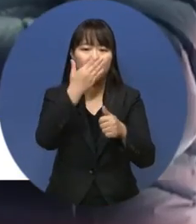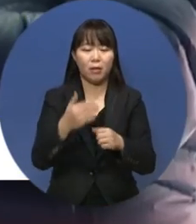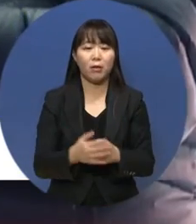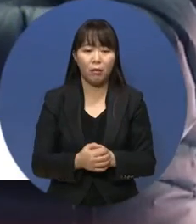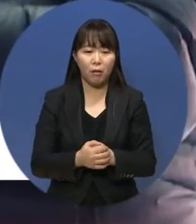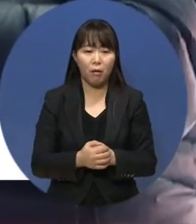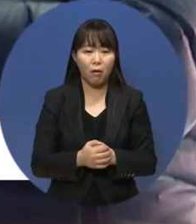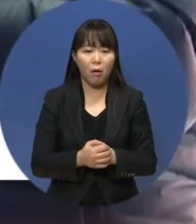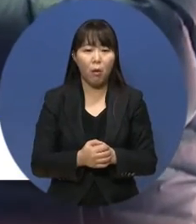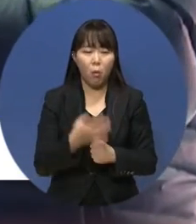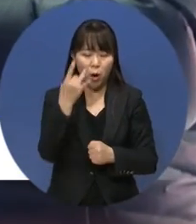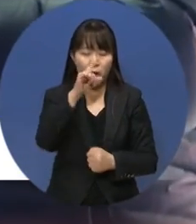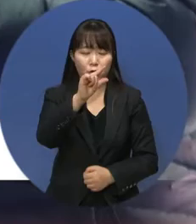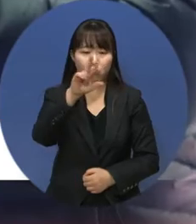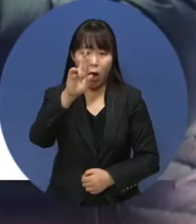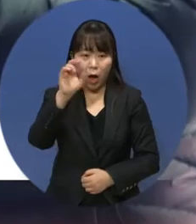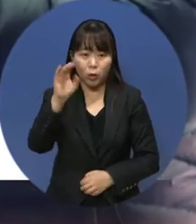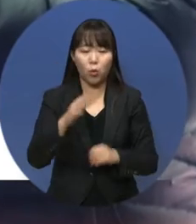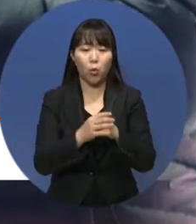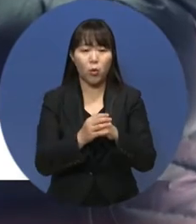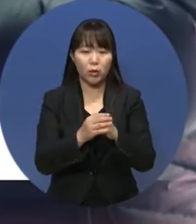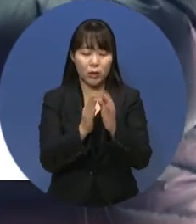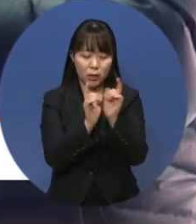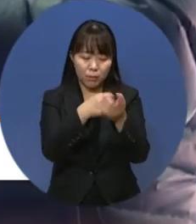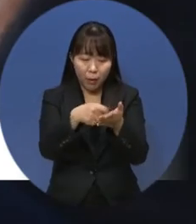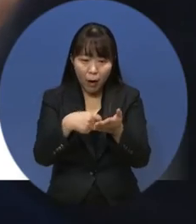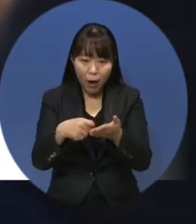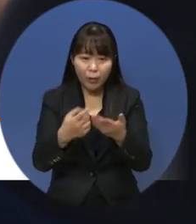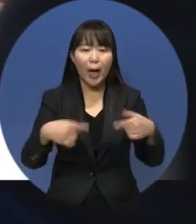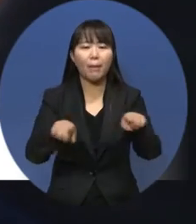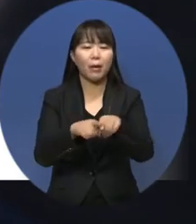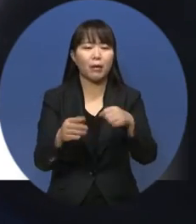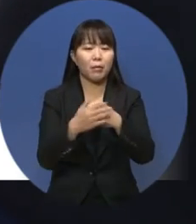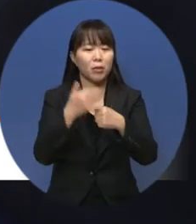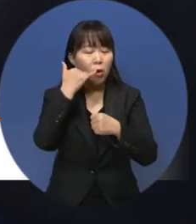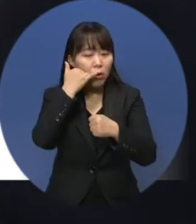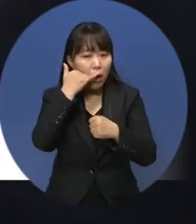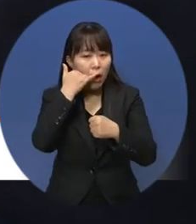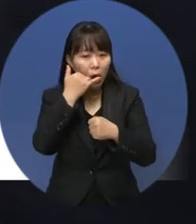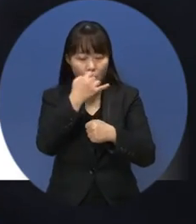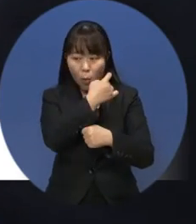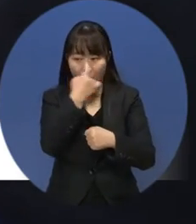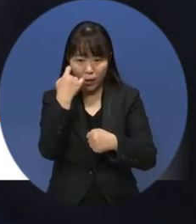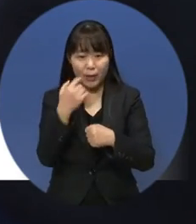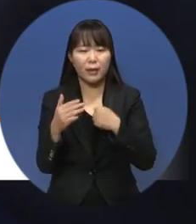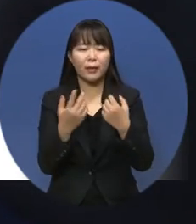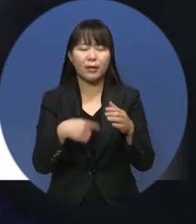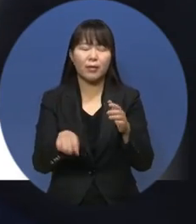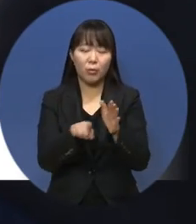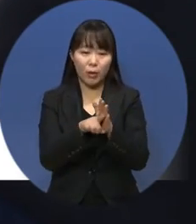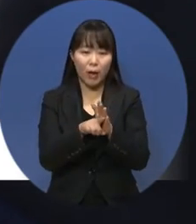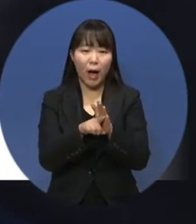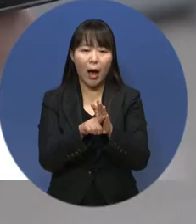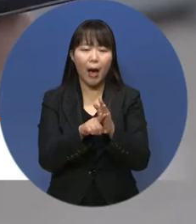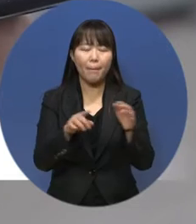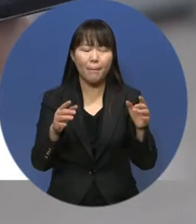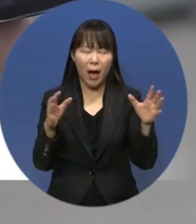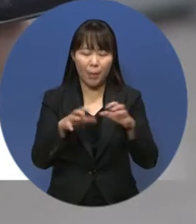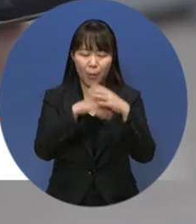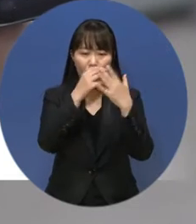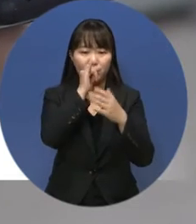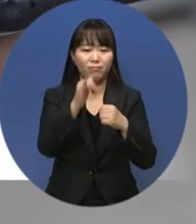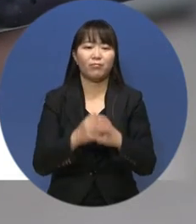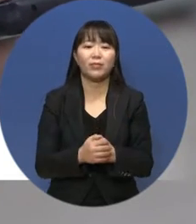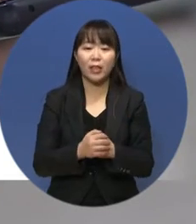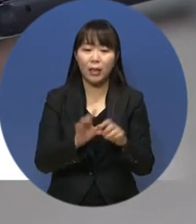코드나 수기 명보 작성도 병행하면서 안심 콜 도 신설에 출입 인증 방법을 확대했습니다 각 시설